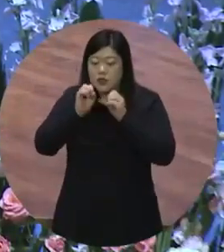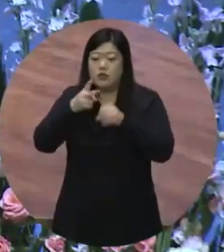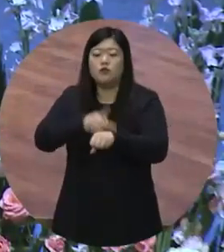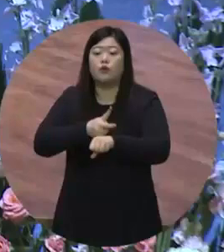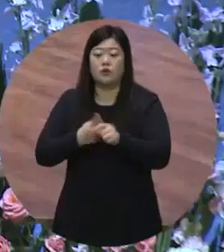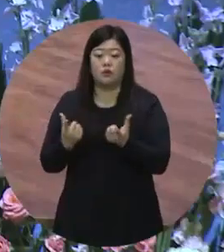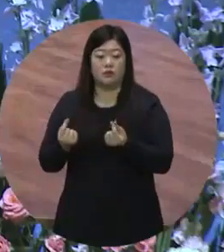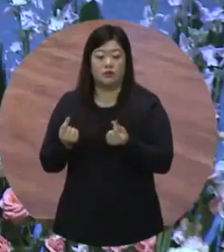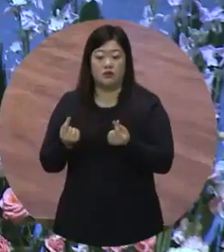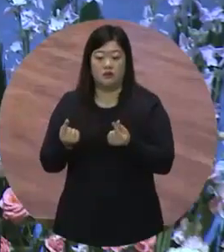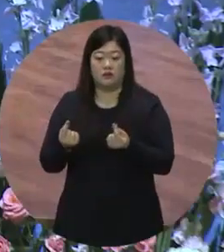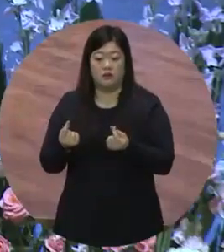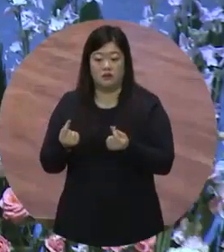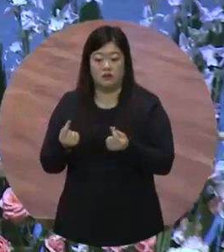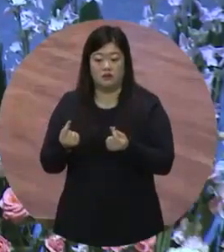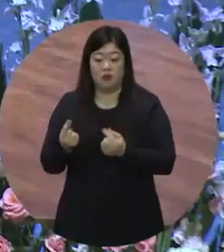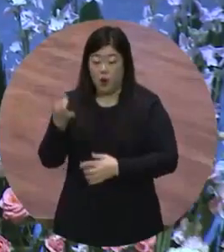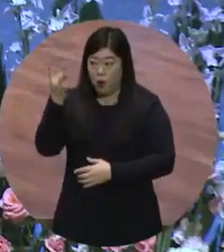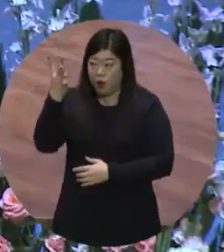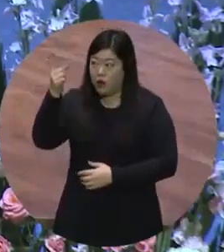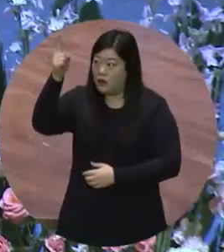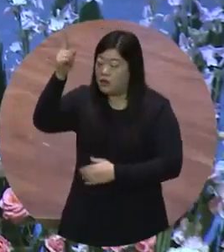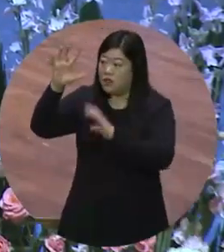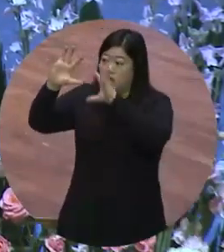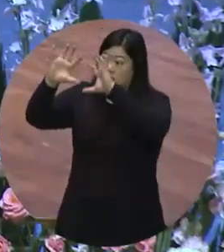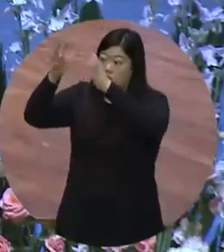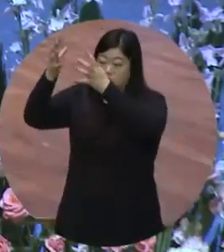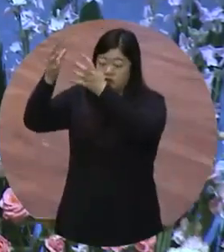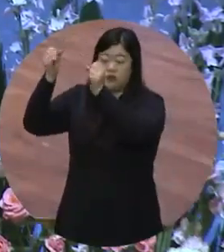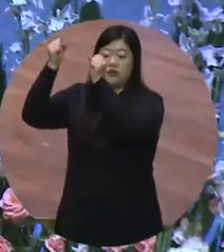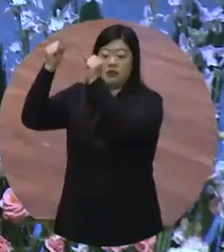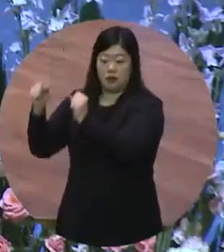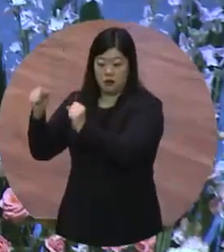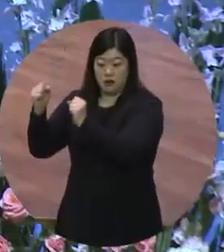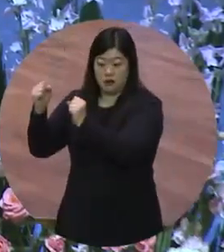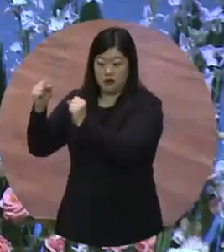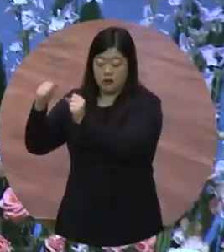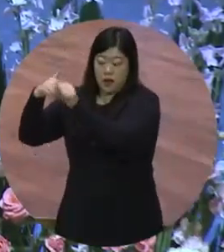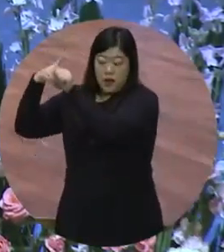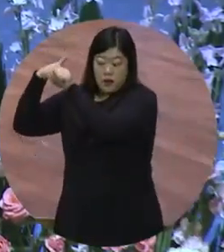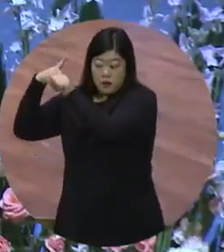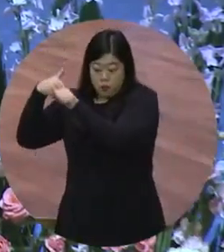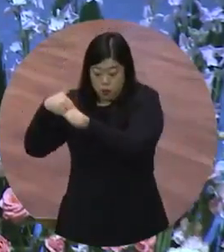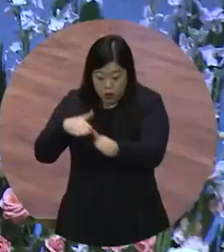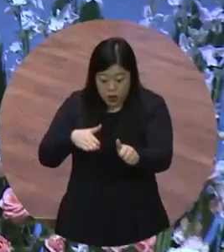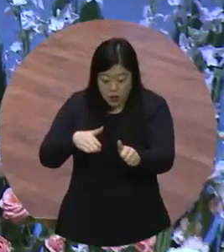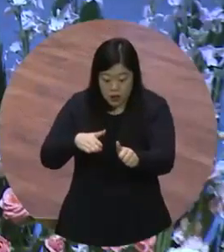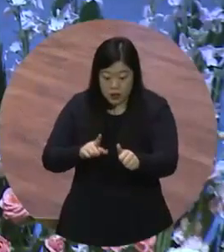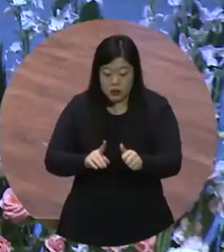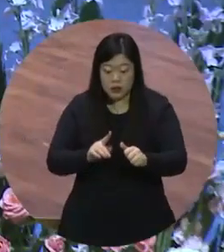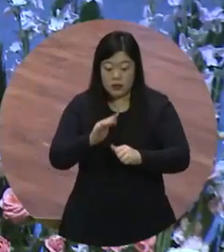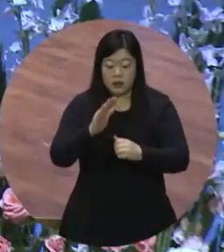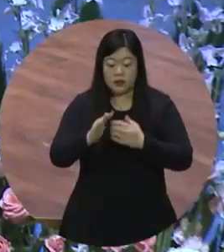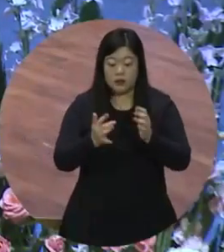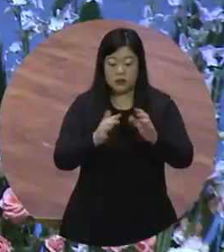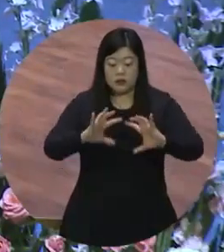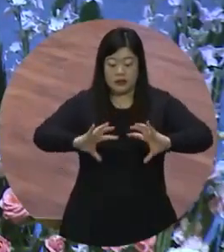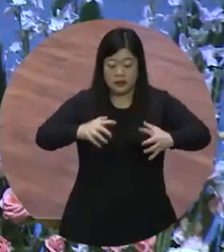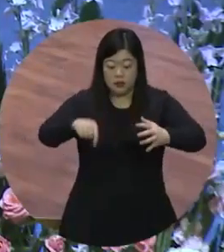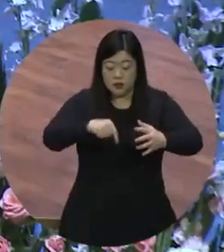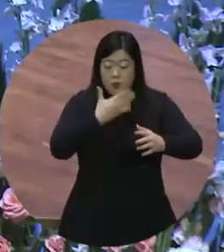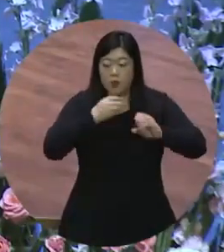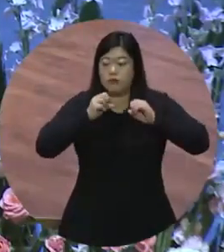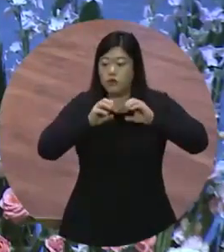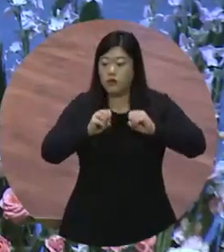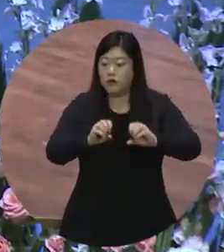그렇지요. 예수님이 이 땅에 선교사 안 오셨으면 우리가 복음도 못 듣고 구원 못 받아요.